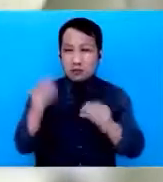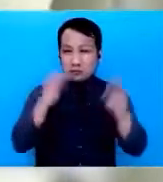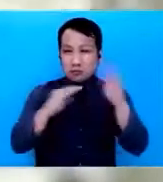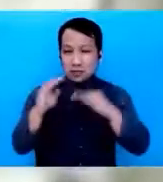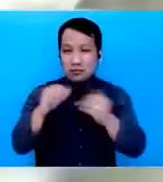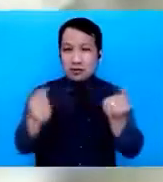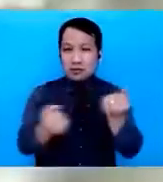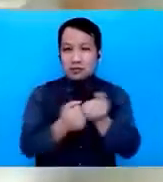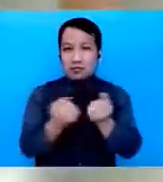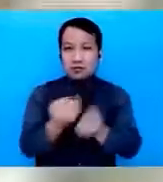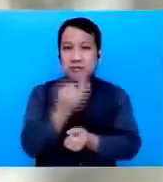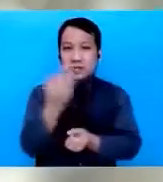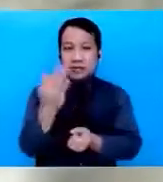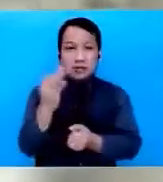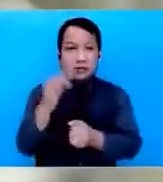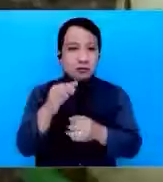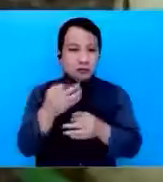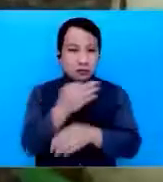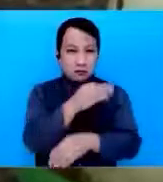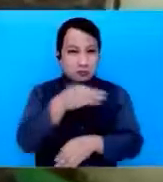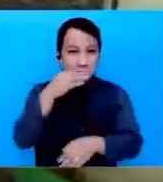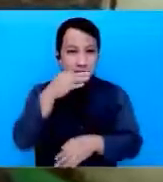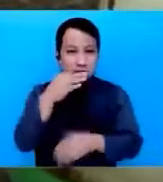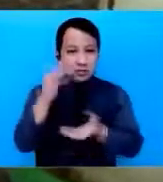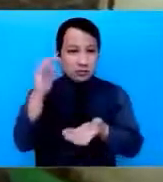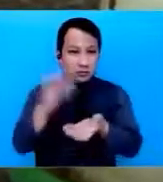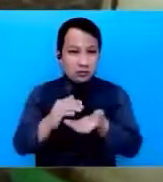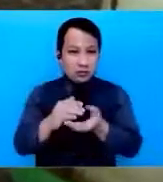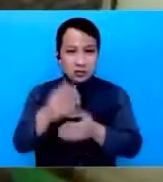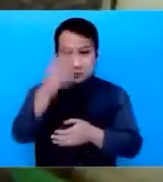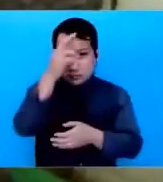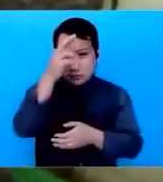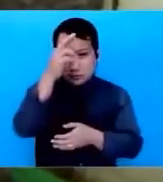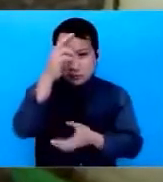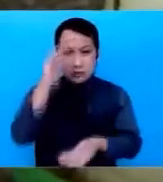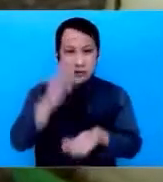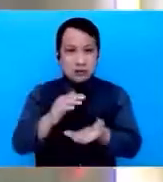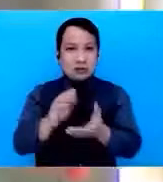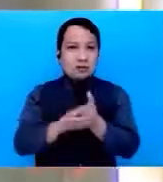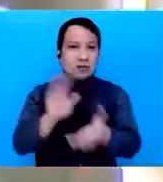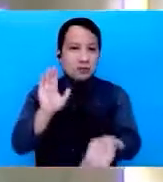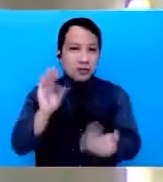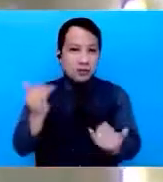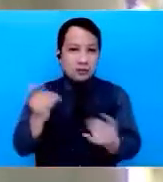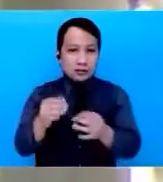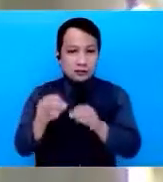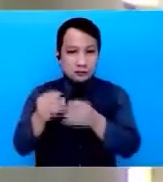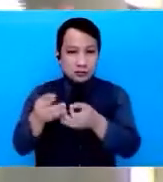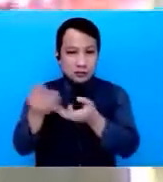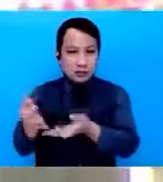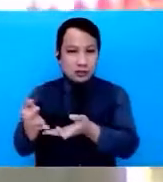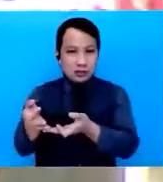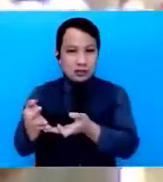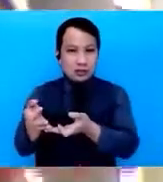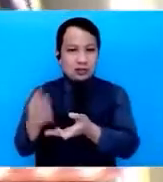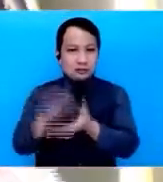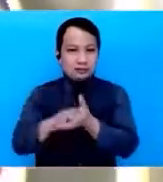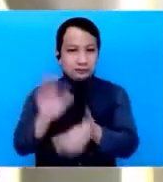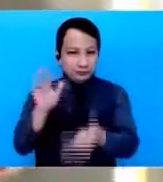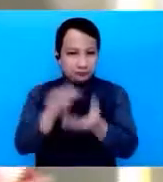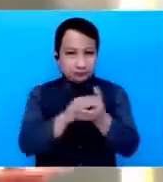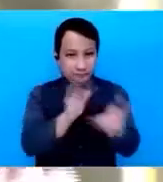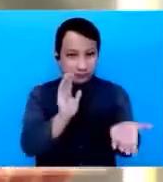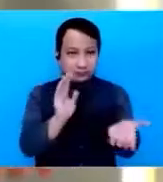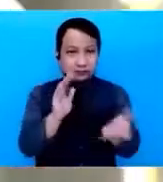ilang poultry farmers na nagbawas ng mga alagang manok dahil sa pagkalugi sa mahal na patuka. Kaya malamang, tataas pa raw ang presyo ng